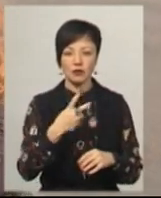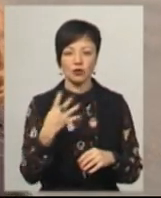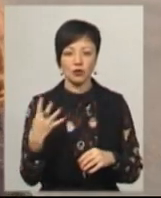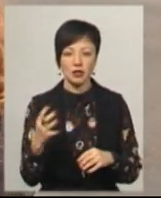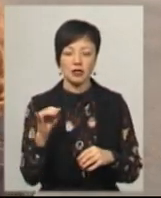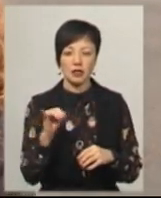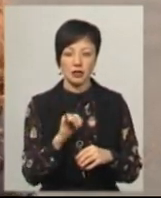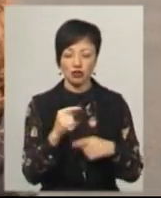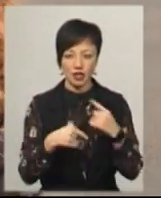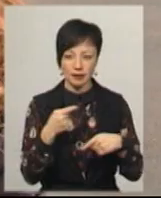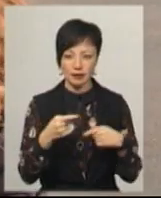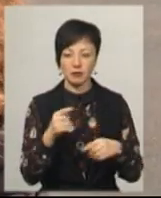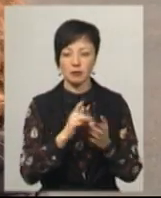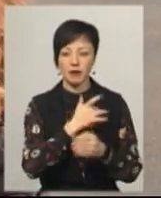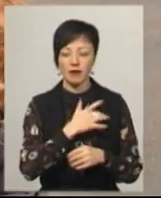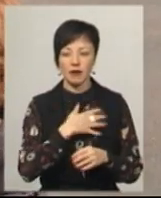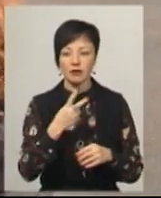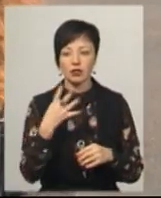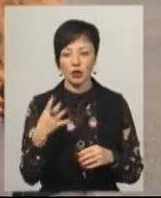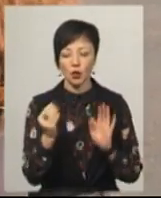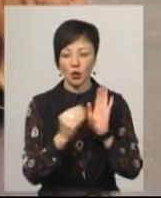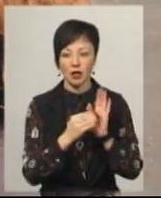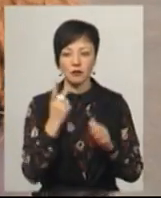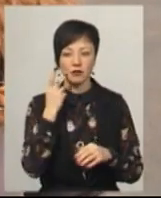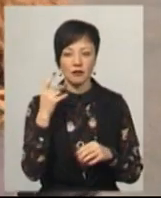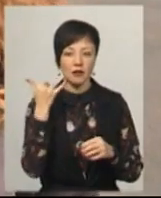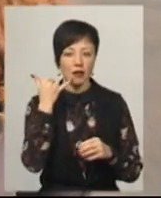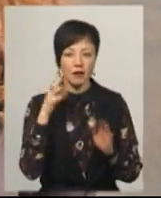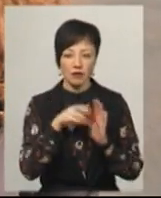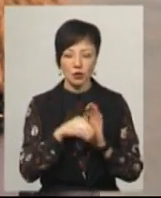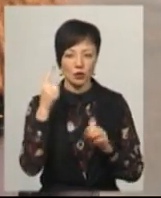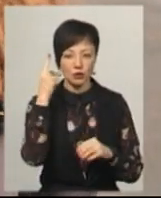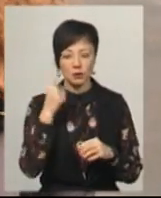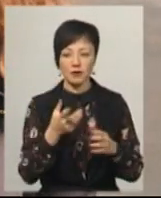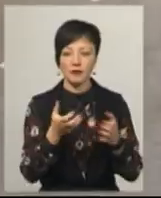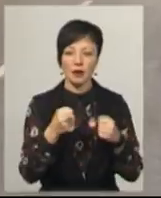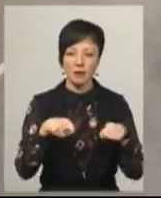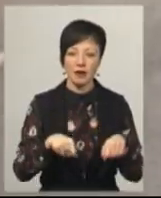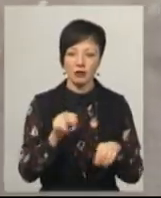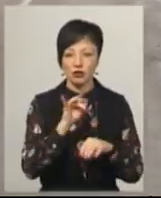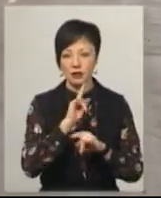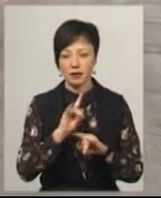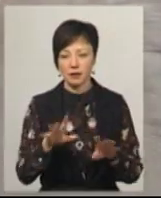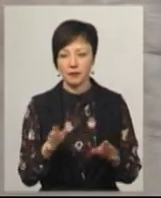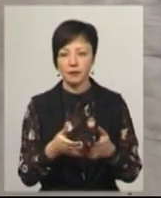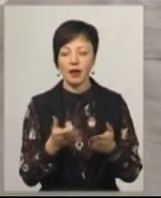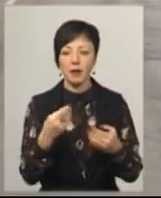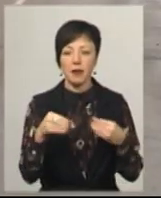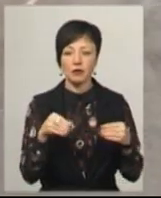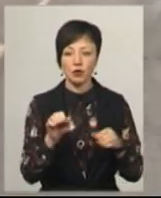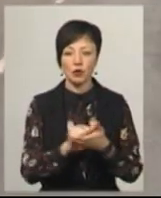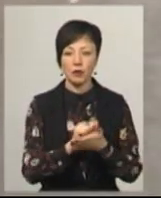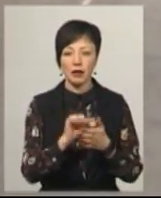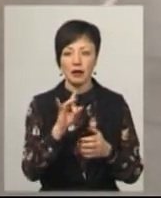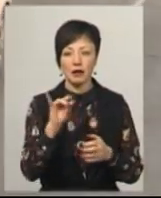І тепер зручно, що додаток завжди в телефоні і не потрібно завжди думати, там, чи взяли ти права чи ні. Замість пластикових документів